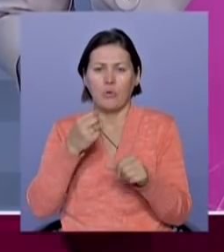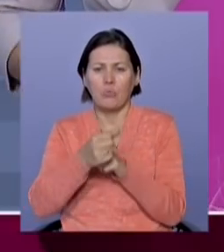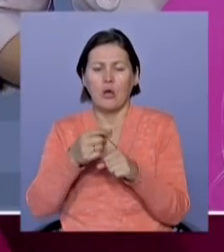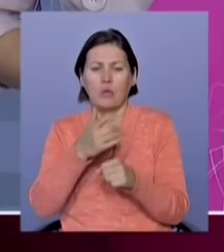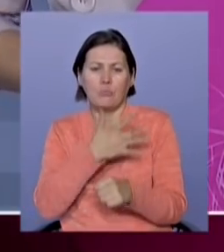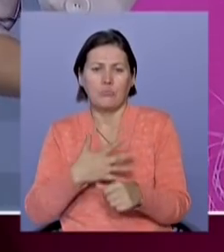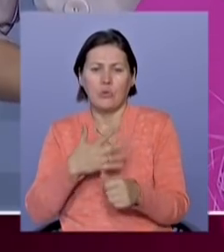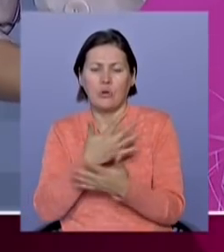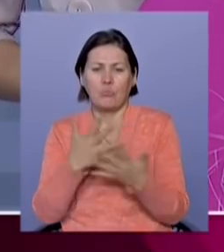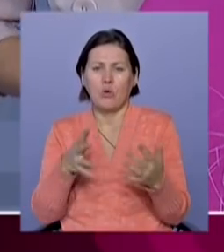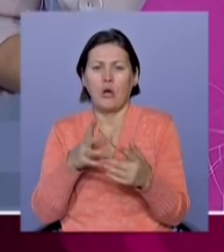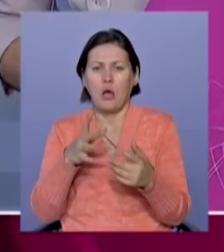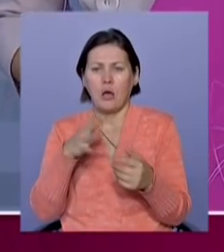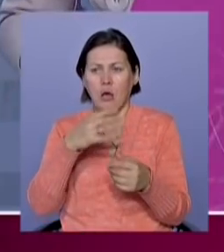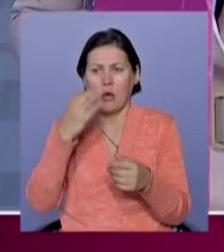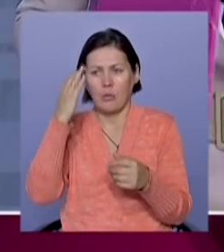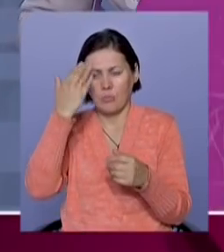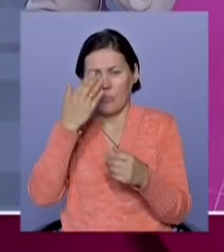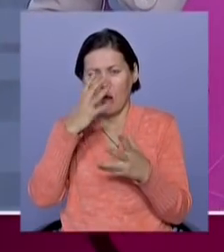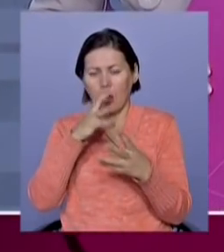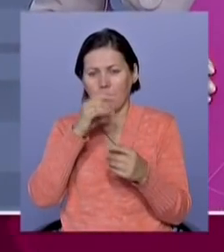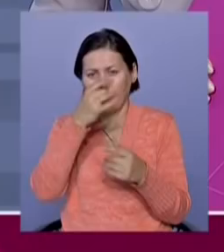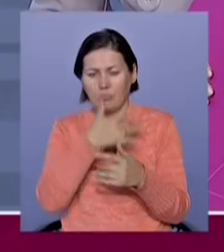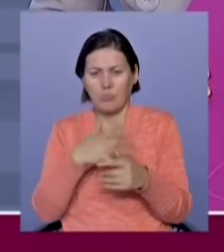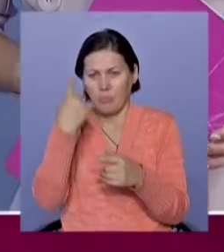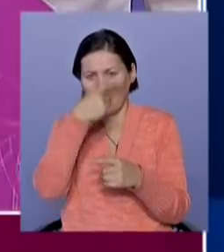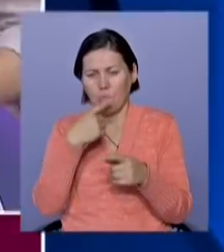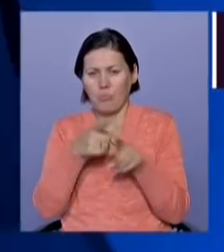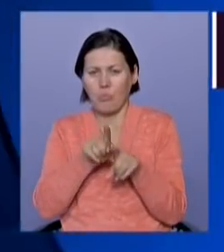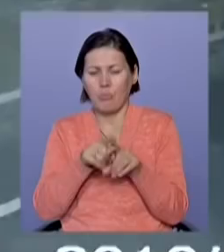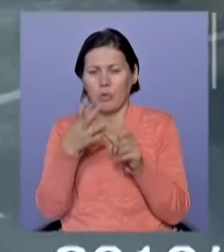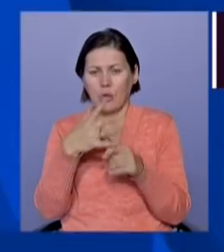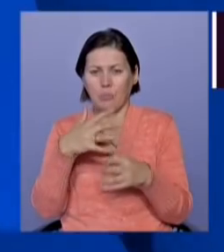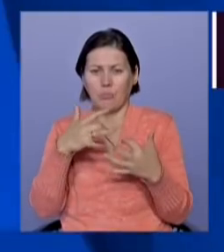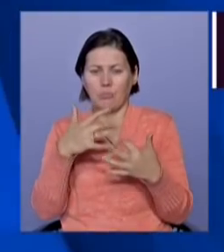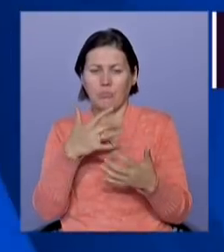жәрдем жүргізушісінің қабағы жарылып, бірнеше жерінен жарақат алады.